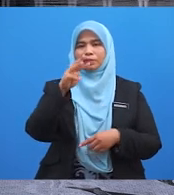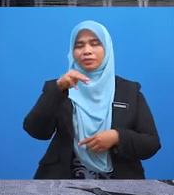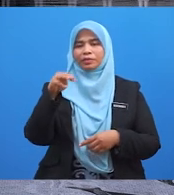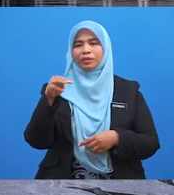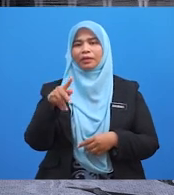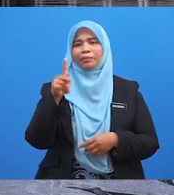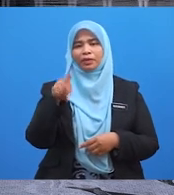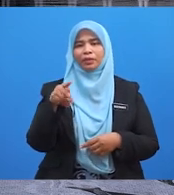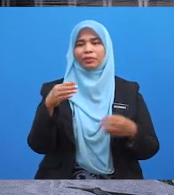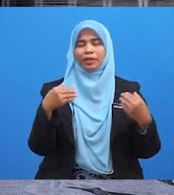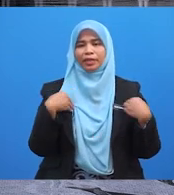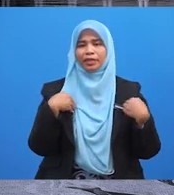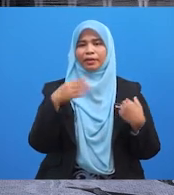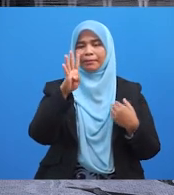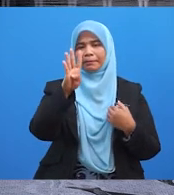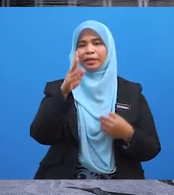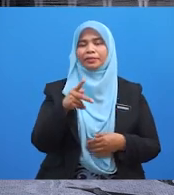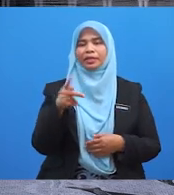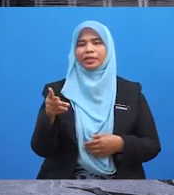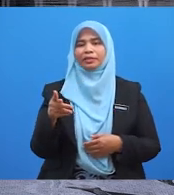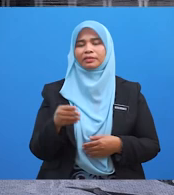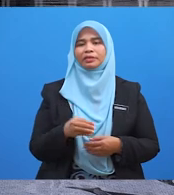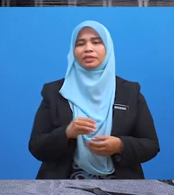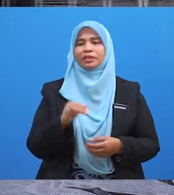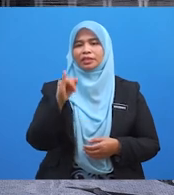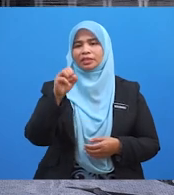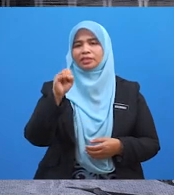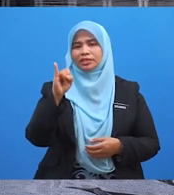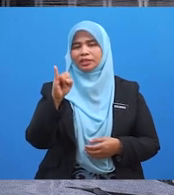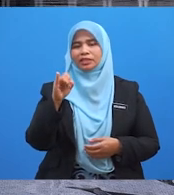murid-murid perlu ada empat perkara, iaitu isi,